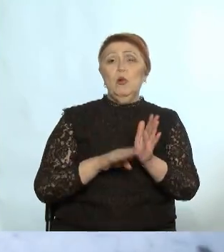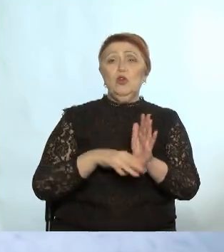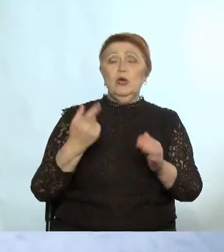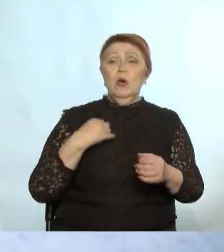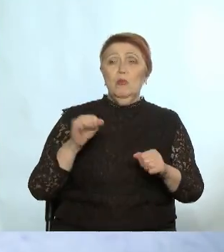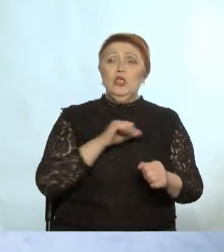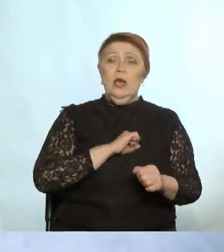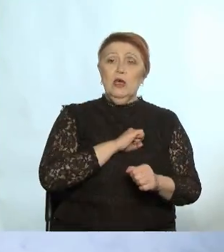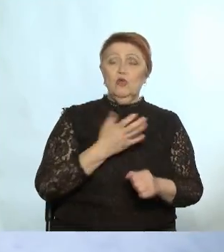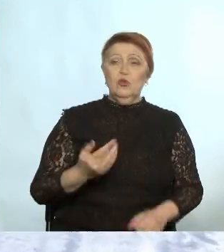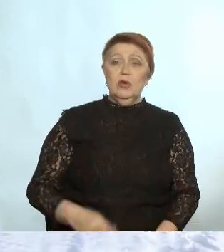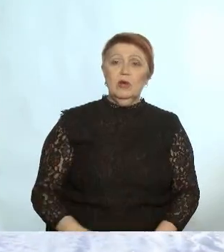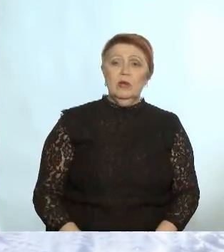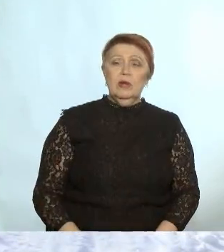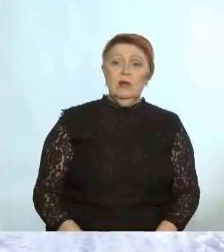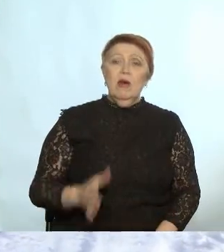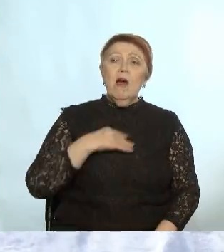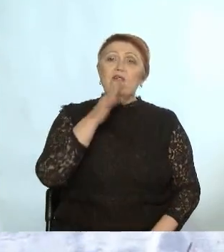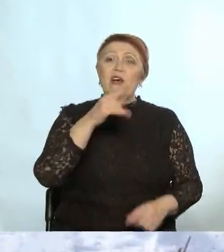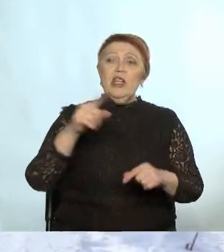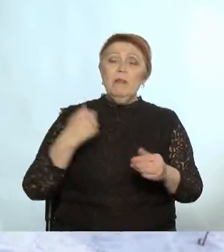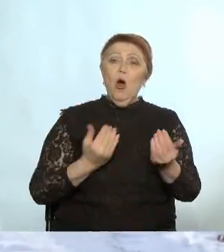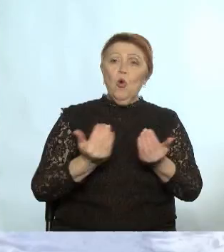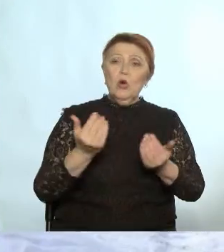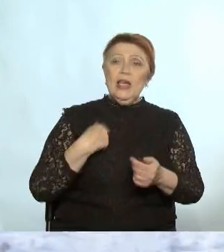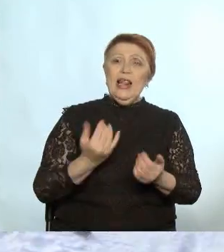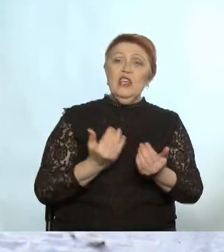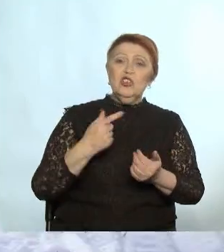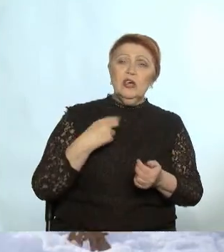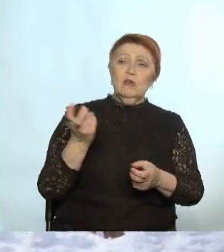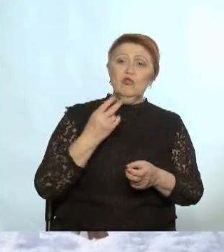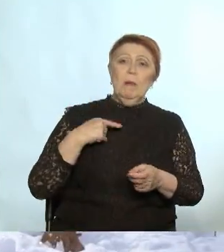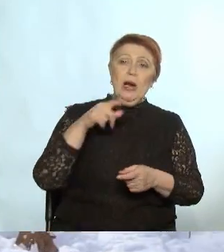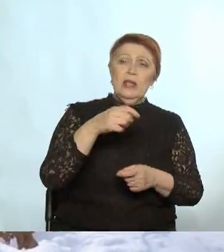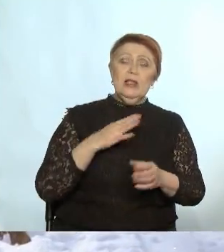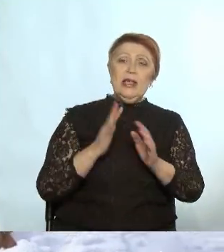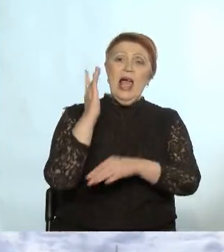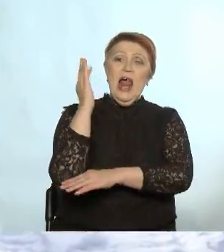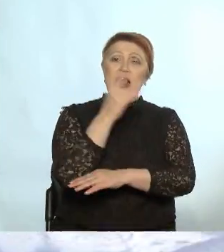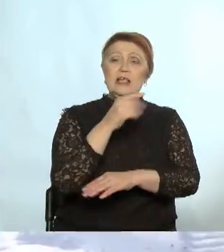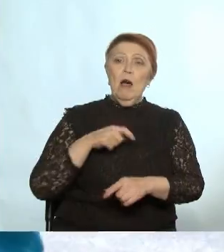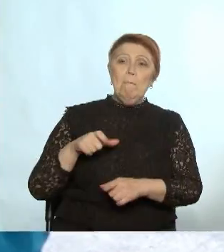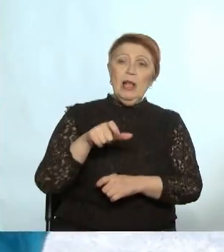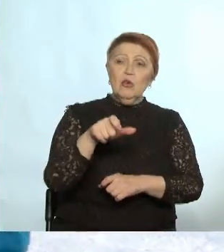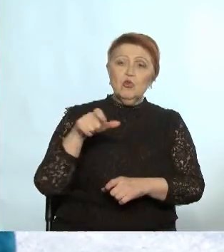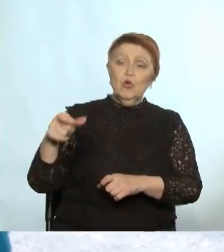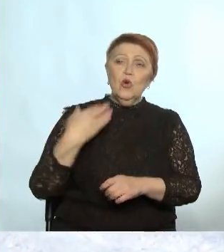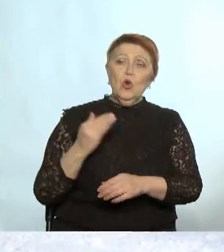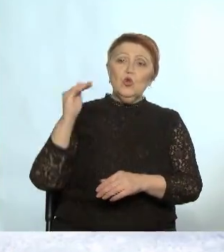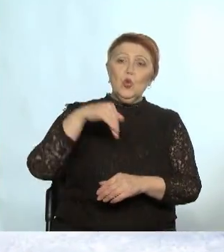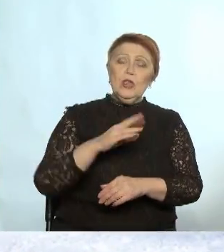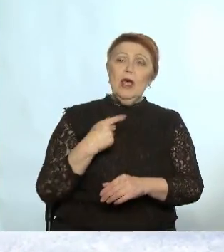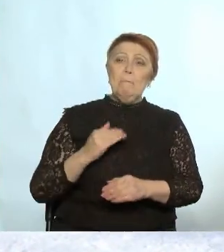есть вниз, когда едешь? Да. Во время гонки лыжникам приходилось проходить лесополосу и крутые подъемы. Однако дистанция в